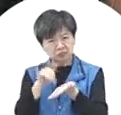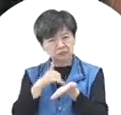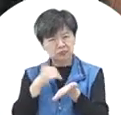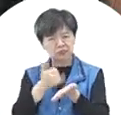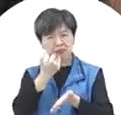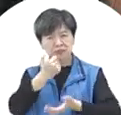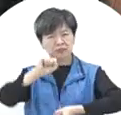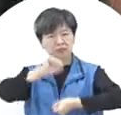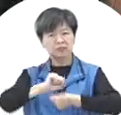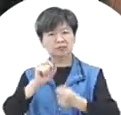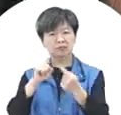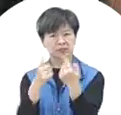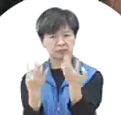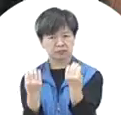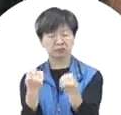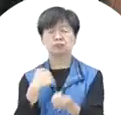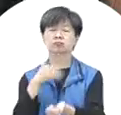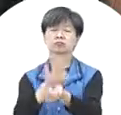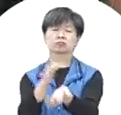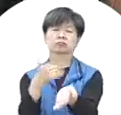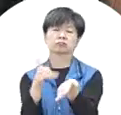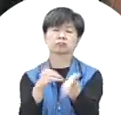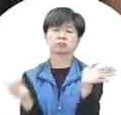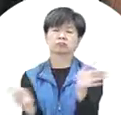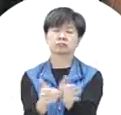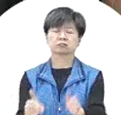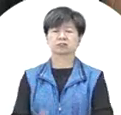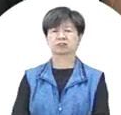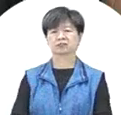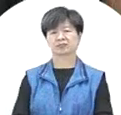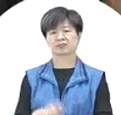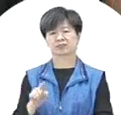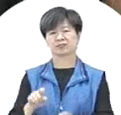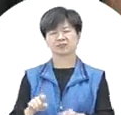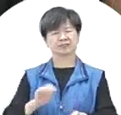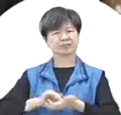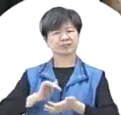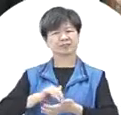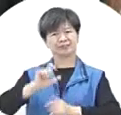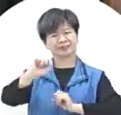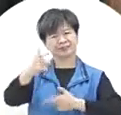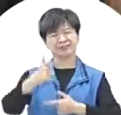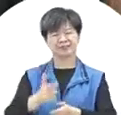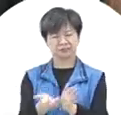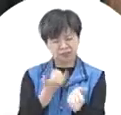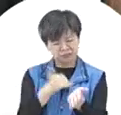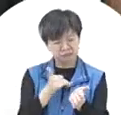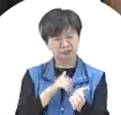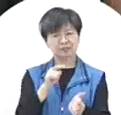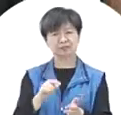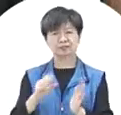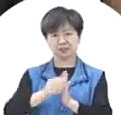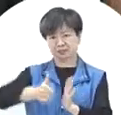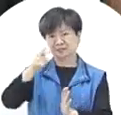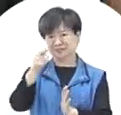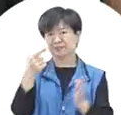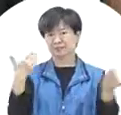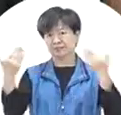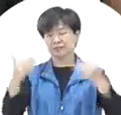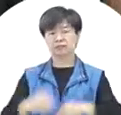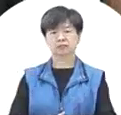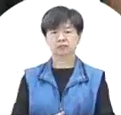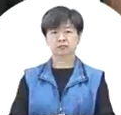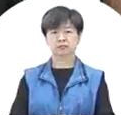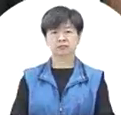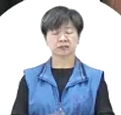多少？ 是啊，我跟你帮你精算完了，基本上我们目前的希望， 他也要看他整个预算。 我跟你讲，局长非常清楚状况，因为其实之前我